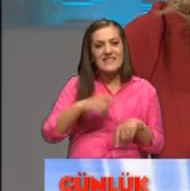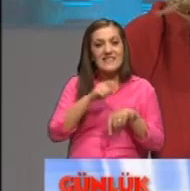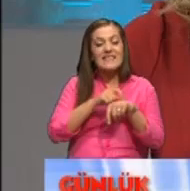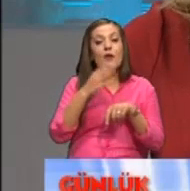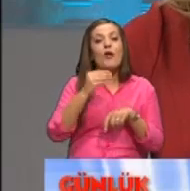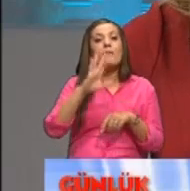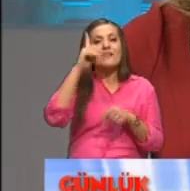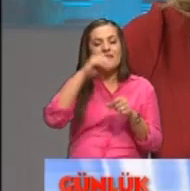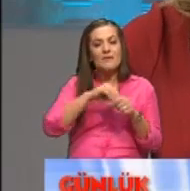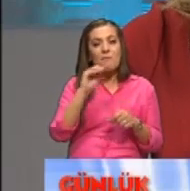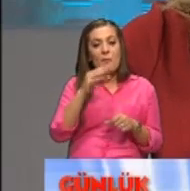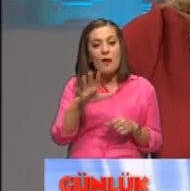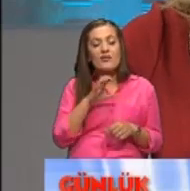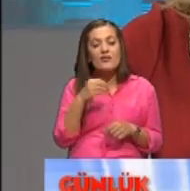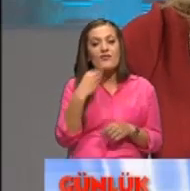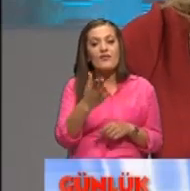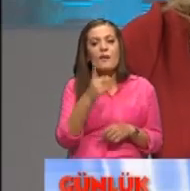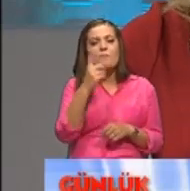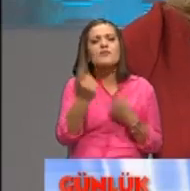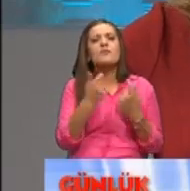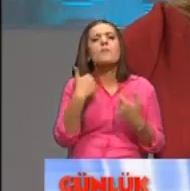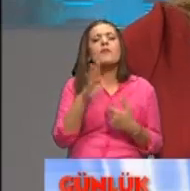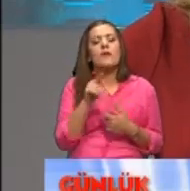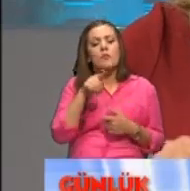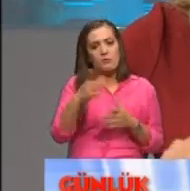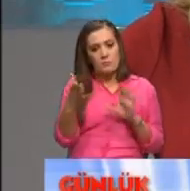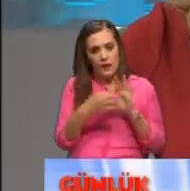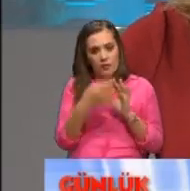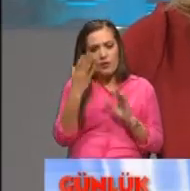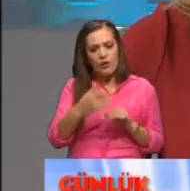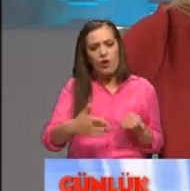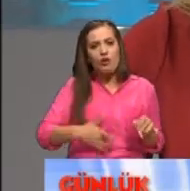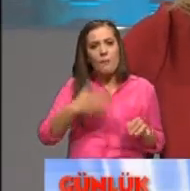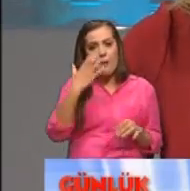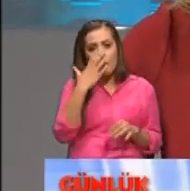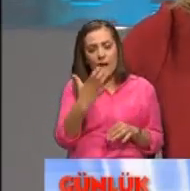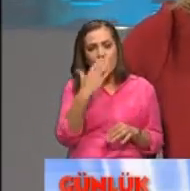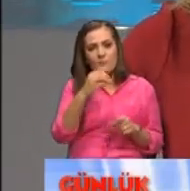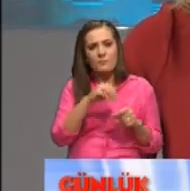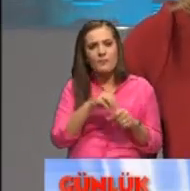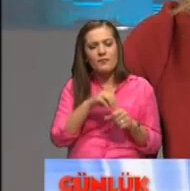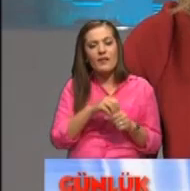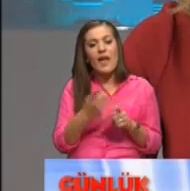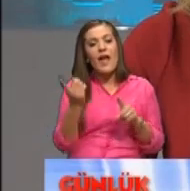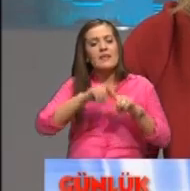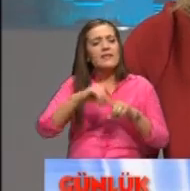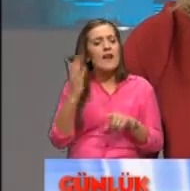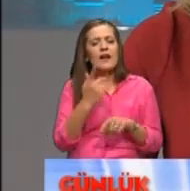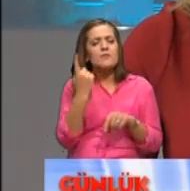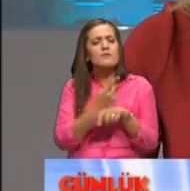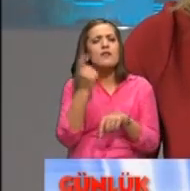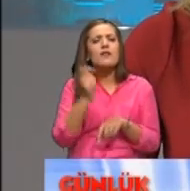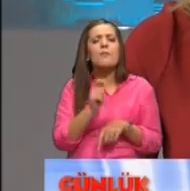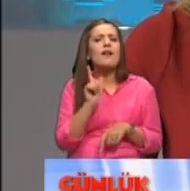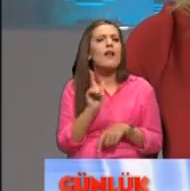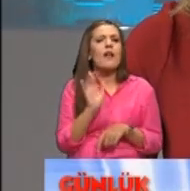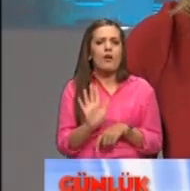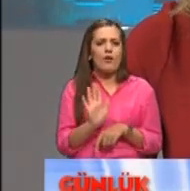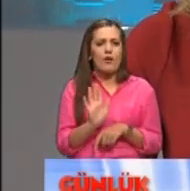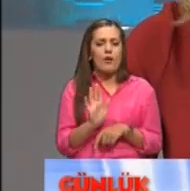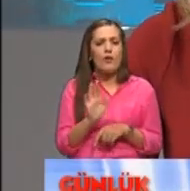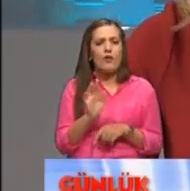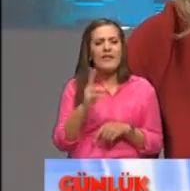sinirler olmadığı için bebeğe acı veren bir işlem değil. Buna bağlı olarak göbek bakımını ekstra herhangi bir şey yapmaya gerek